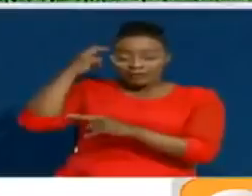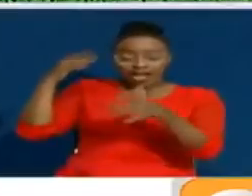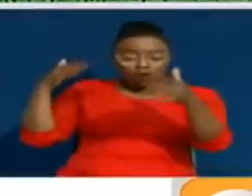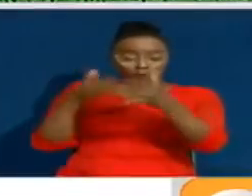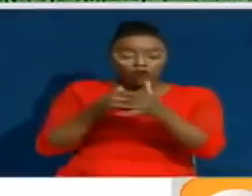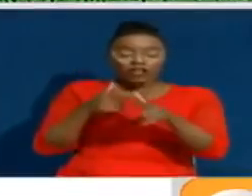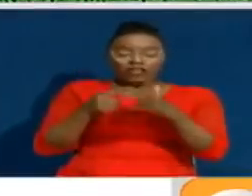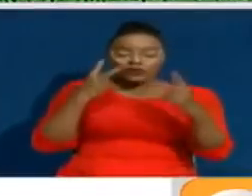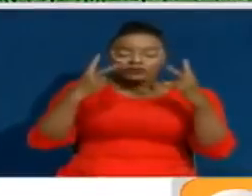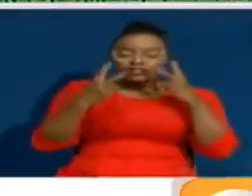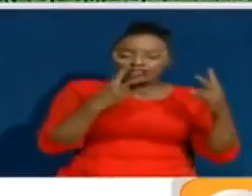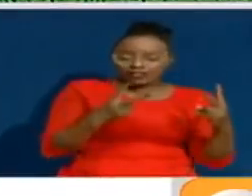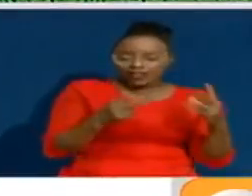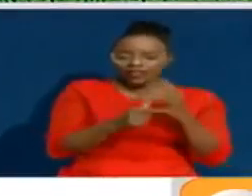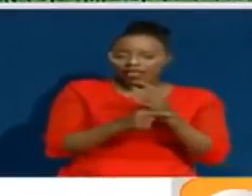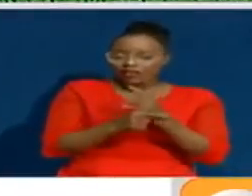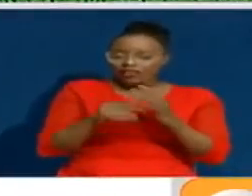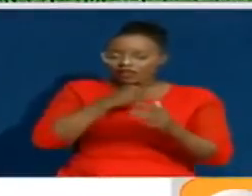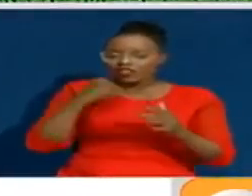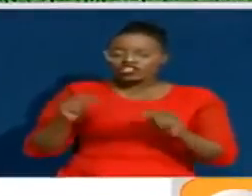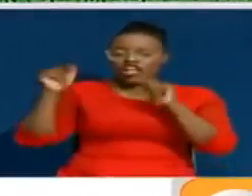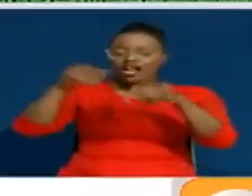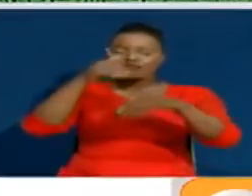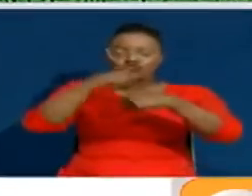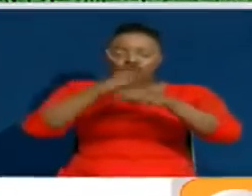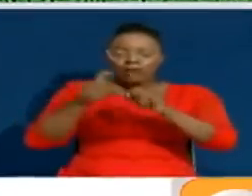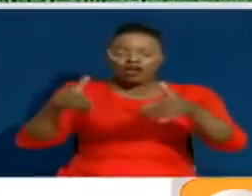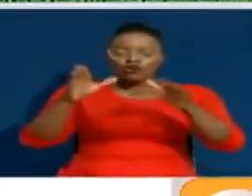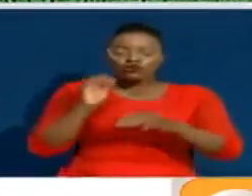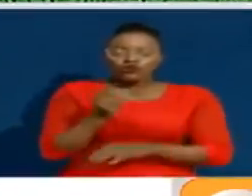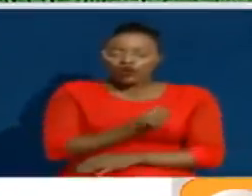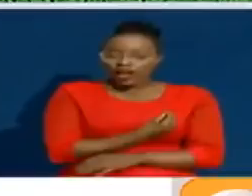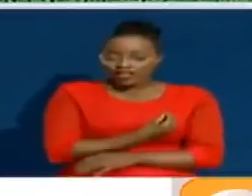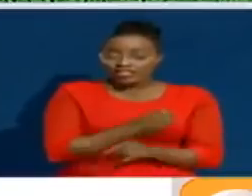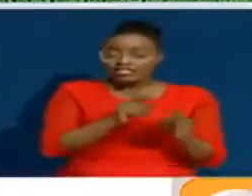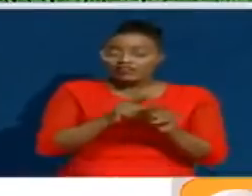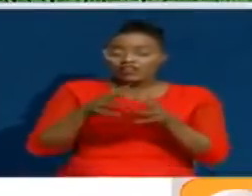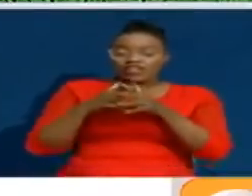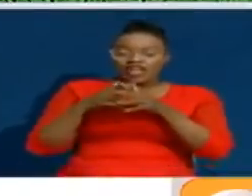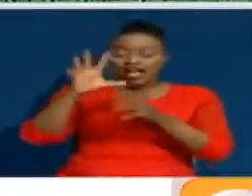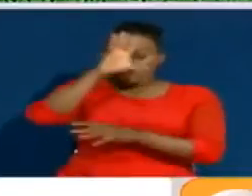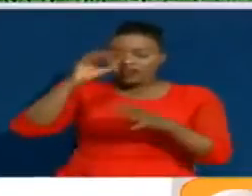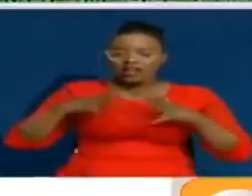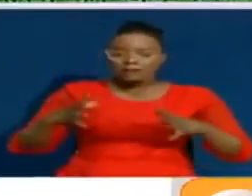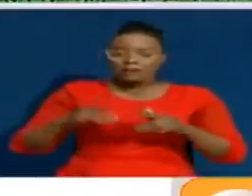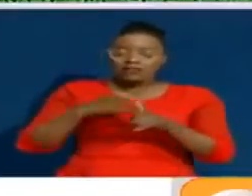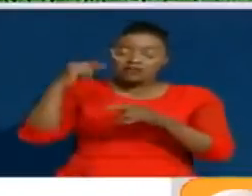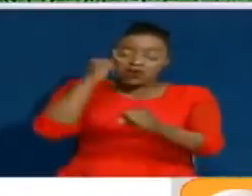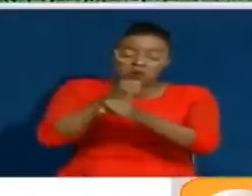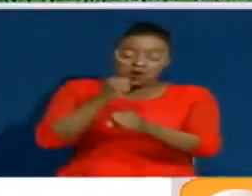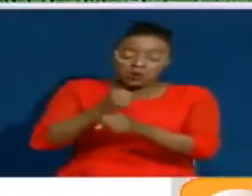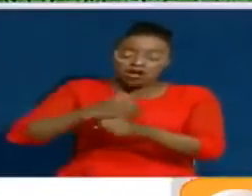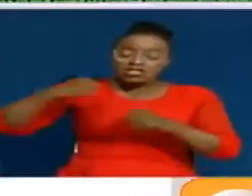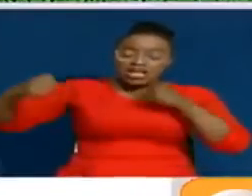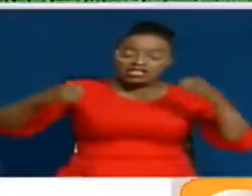ndio ukaona Wachina wanakuja kutujengea barabara. Waafrika waliopo wanabakia kugonga gonga tu